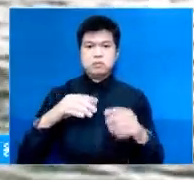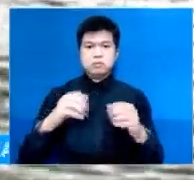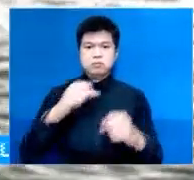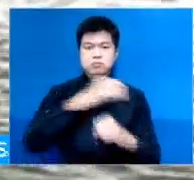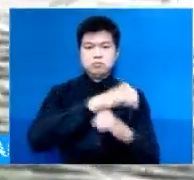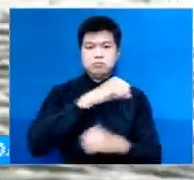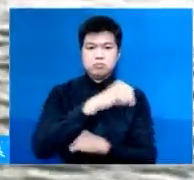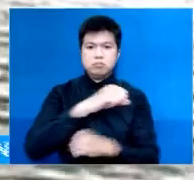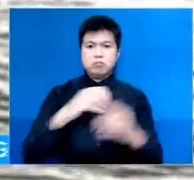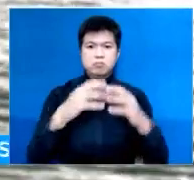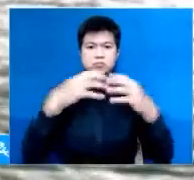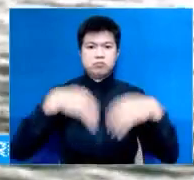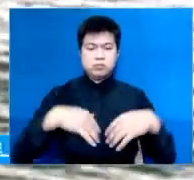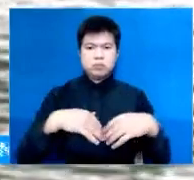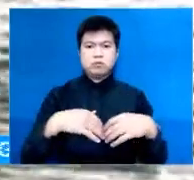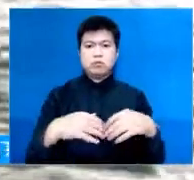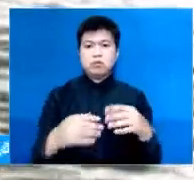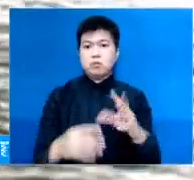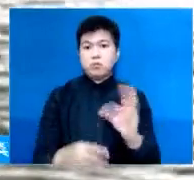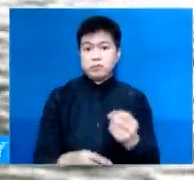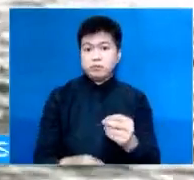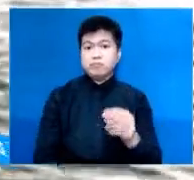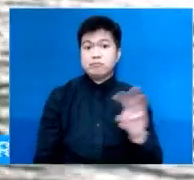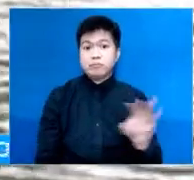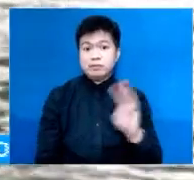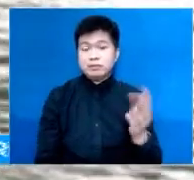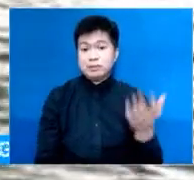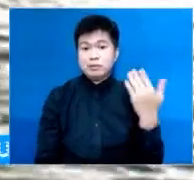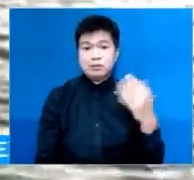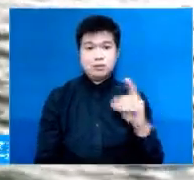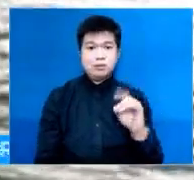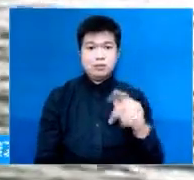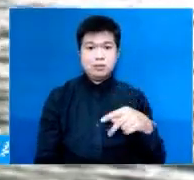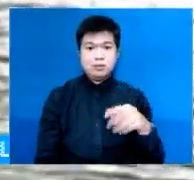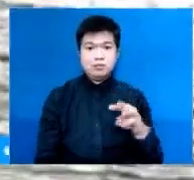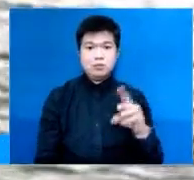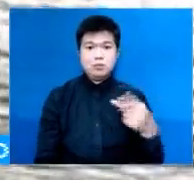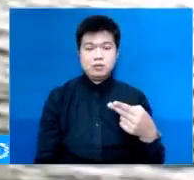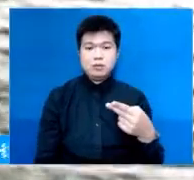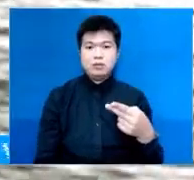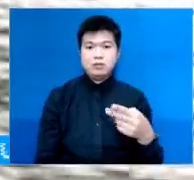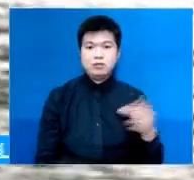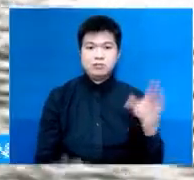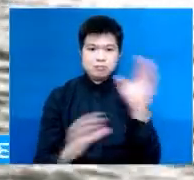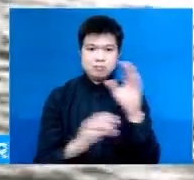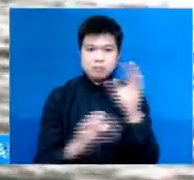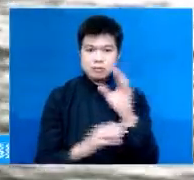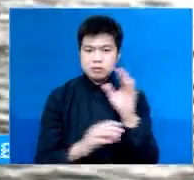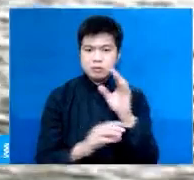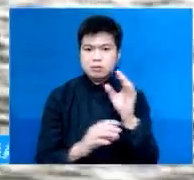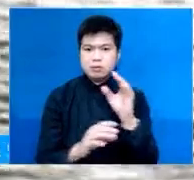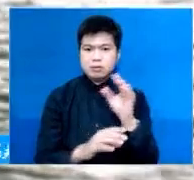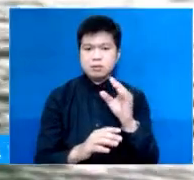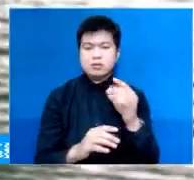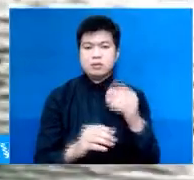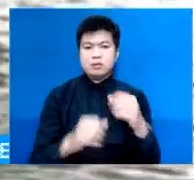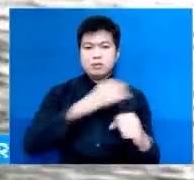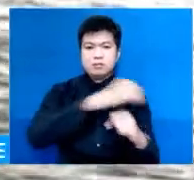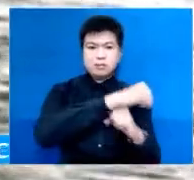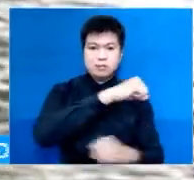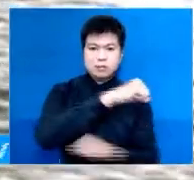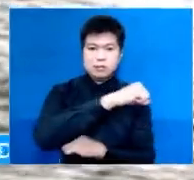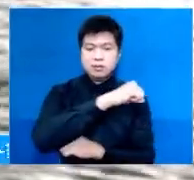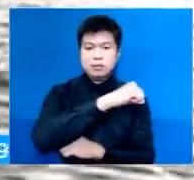Miyerkules. Sa ngayon ay pinagpaplanuhan naman ng DPWH ang isasagawang salvage operation para sa bumigay na tulay maging sa mga